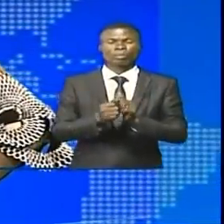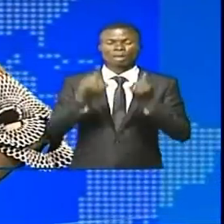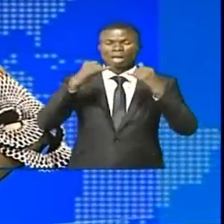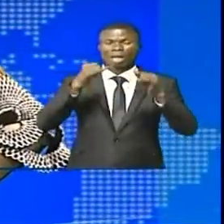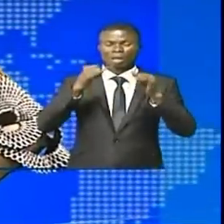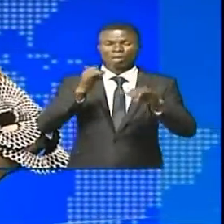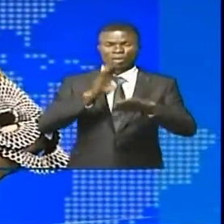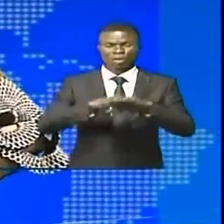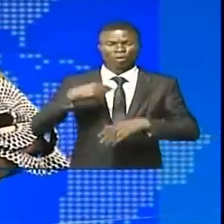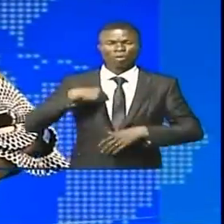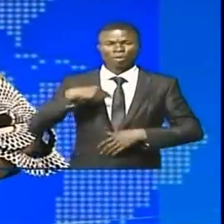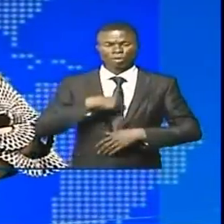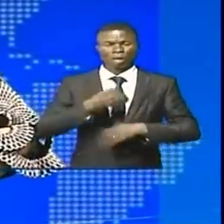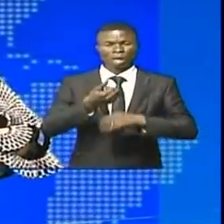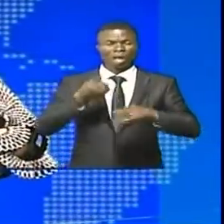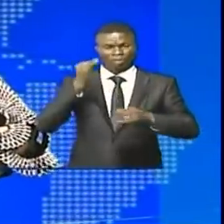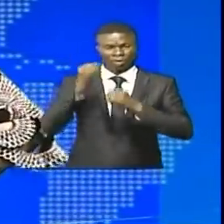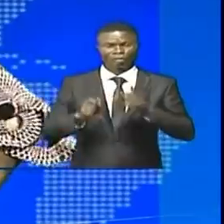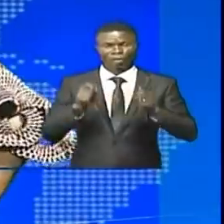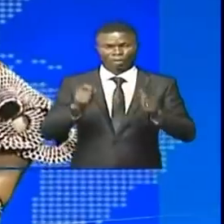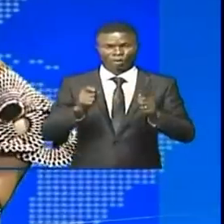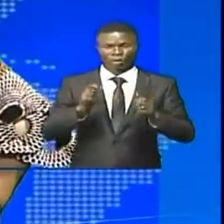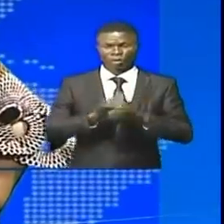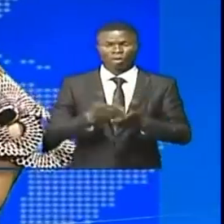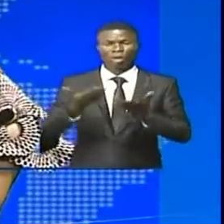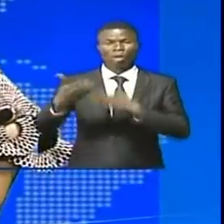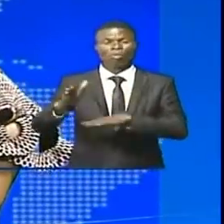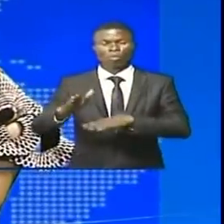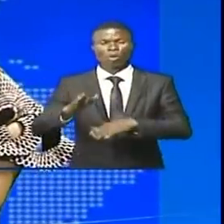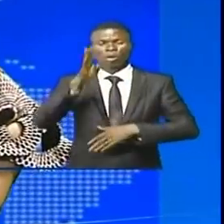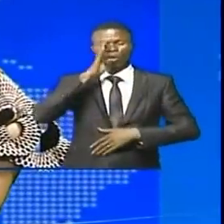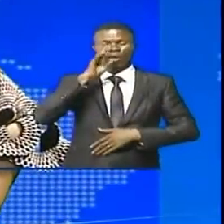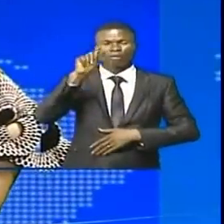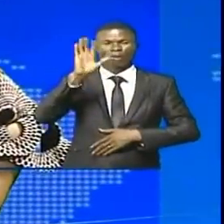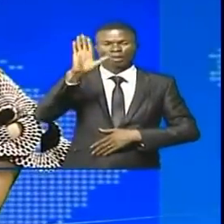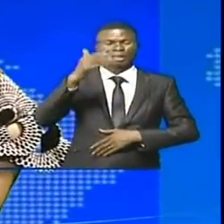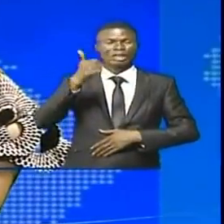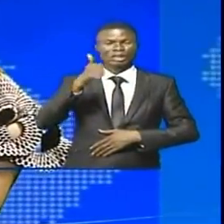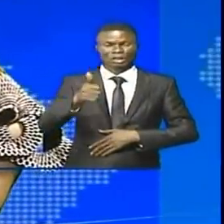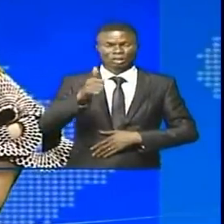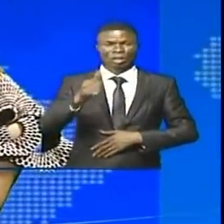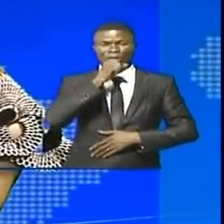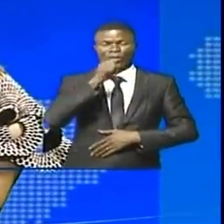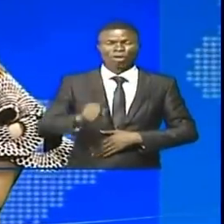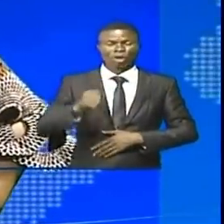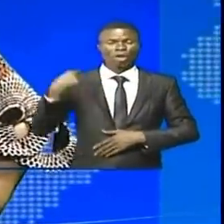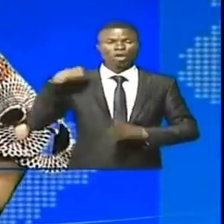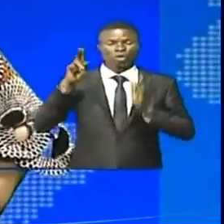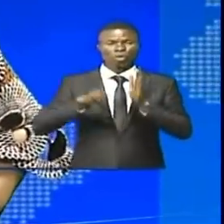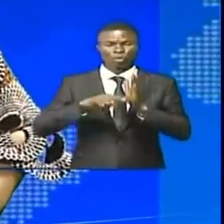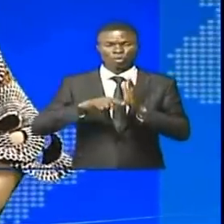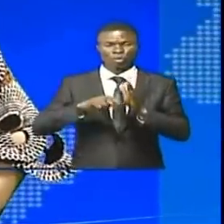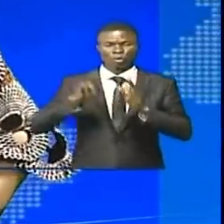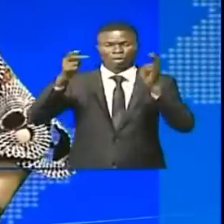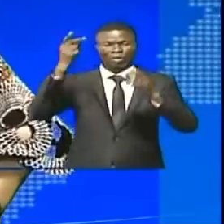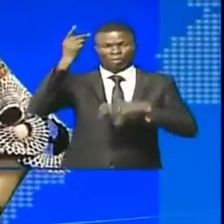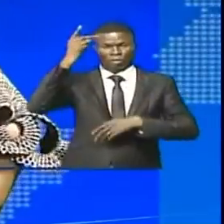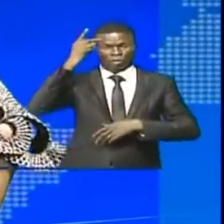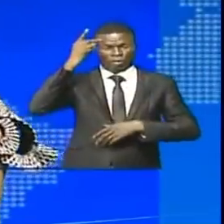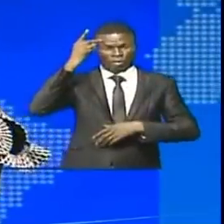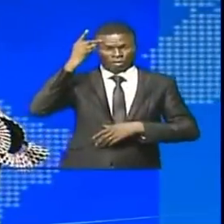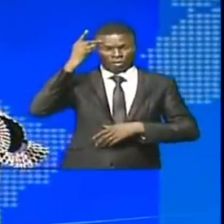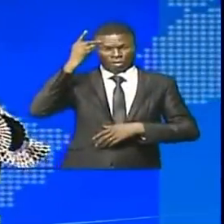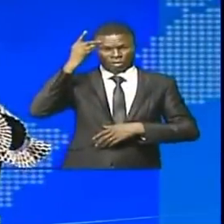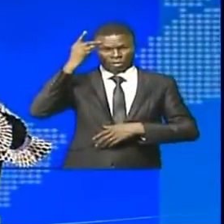de terminer ce journal décédé à bruxelles le 25 janvier dernier l'ancien gouverneur de la ville de kinshasa le patriarche